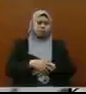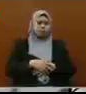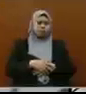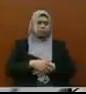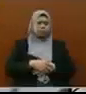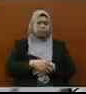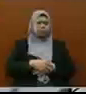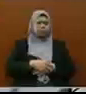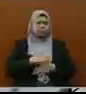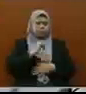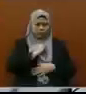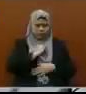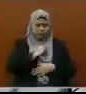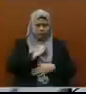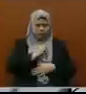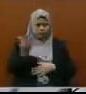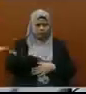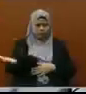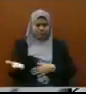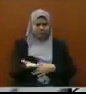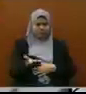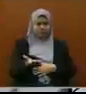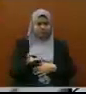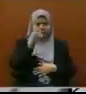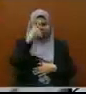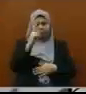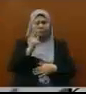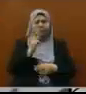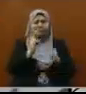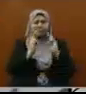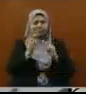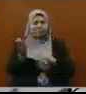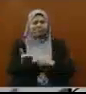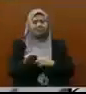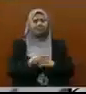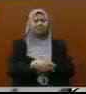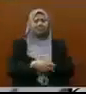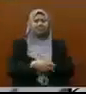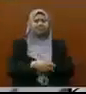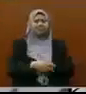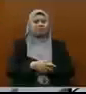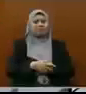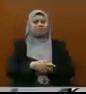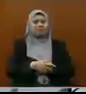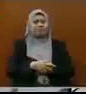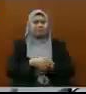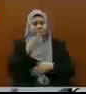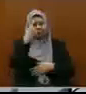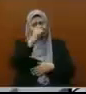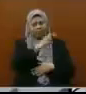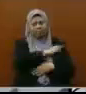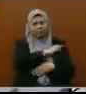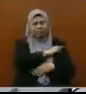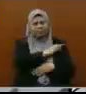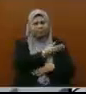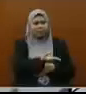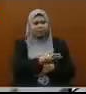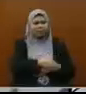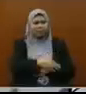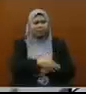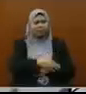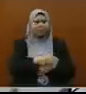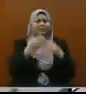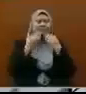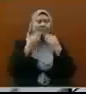Saya berikan ruanglah pada rakan yang berhormat saya. Dia pun siusa politik pada Menteri Hal Ehwal Ekonomi. Terima